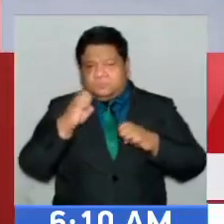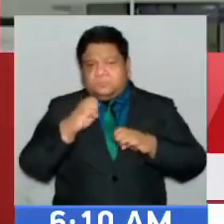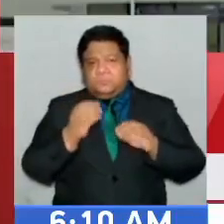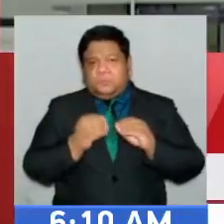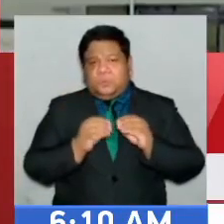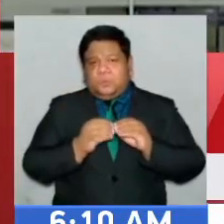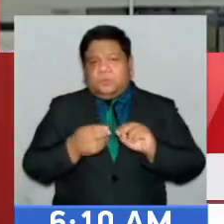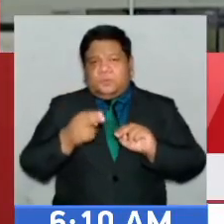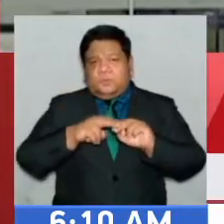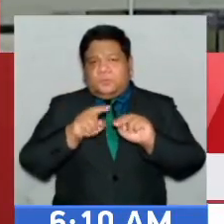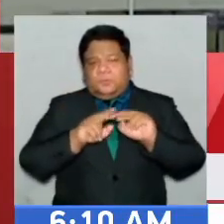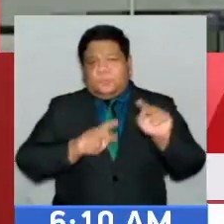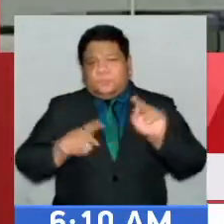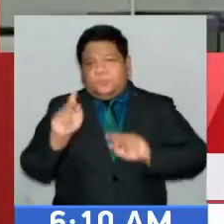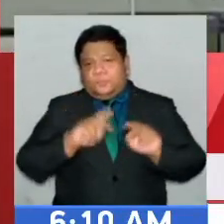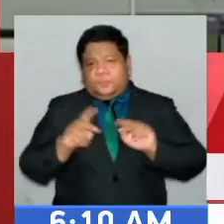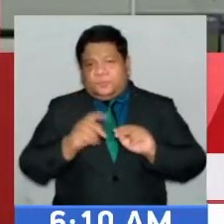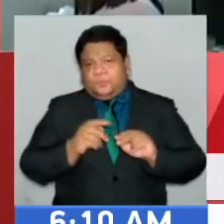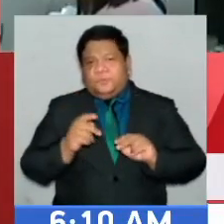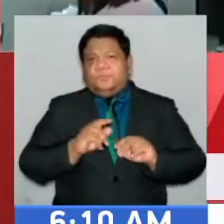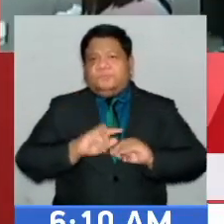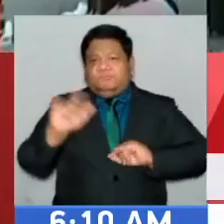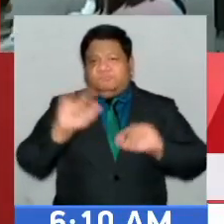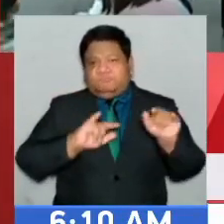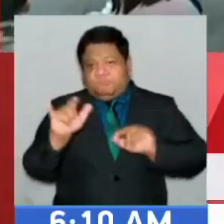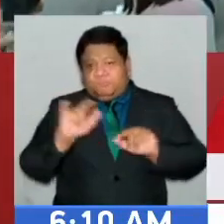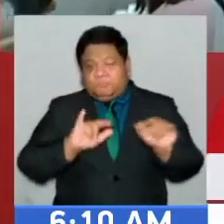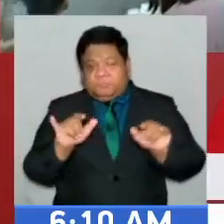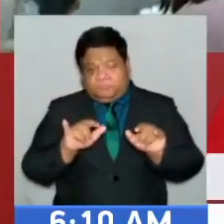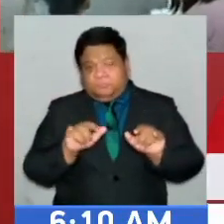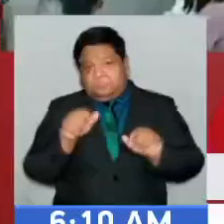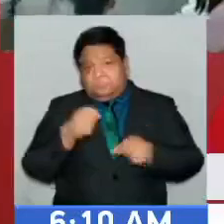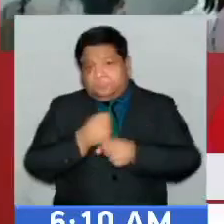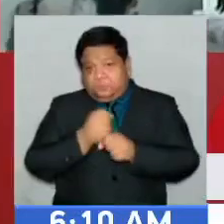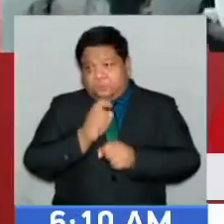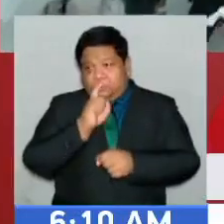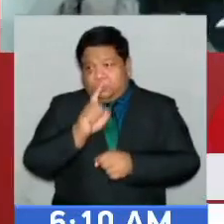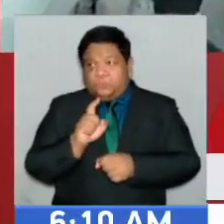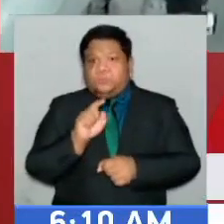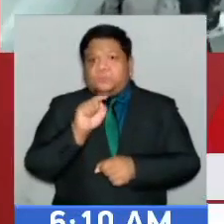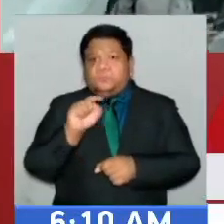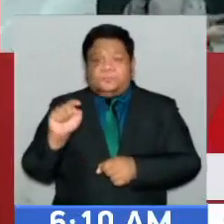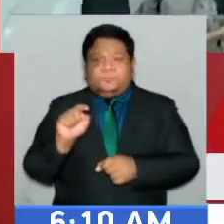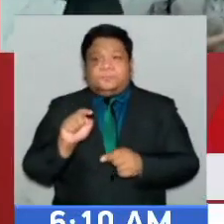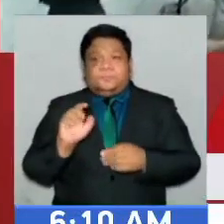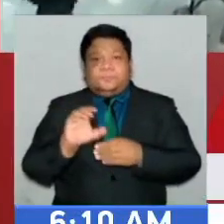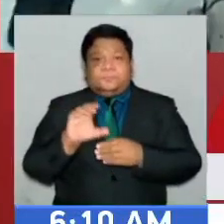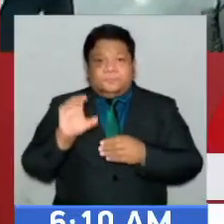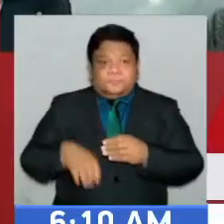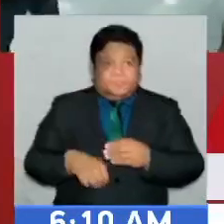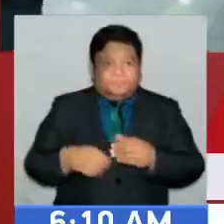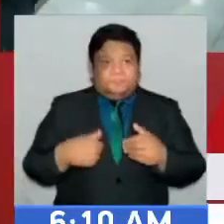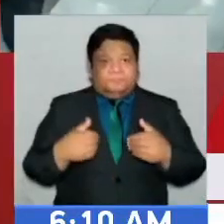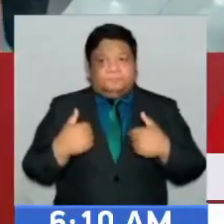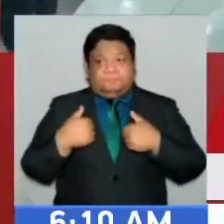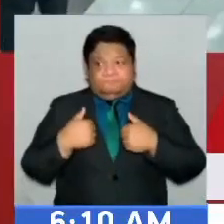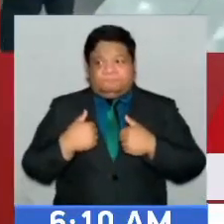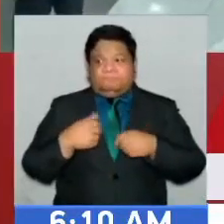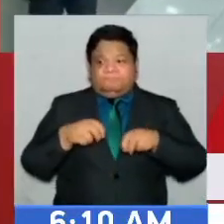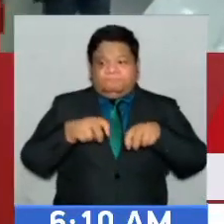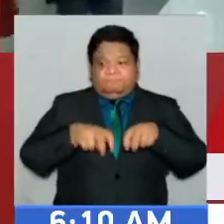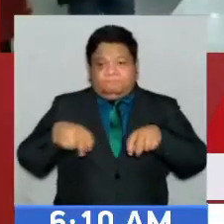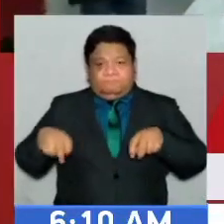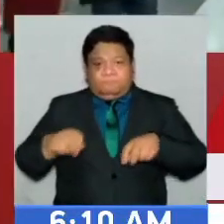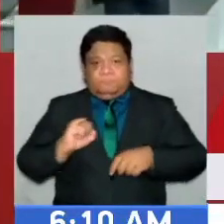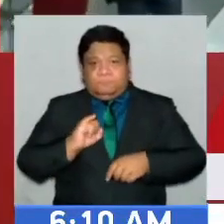mga passengers. So, bukod po sa ensuring na fully manned yung ating mga counters, Uh-oh. We have also requested po